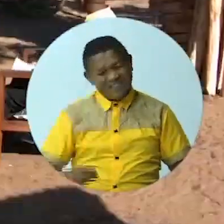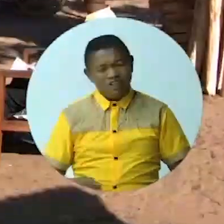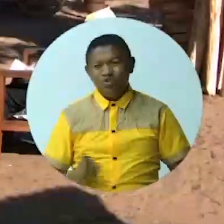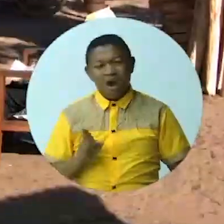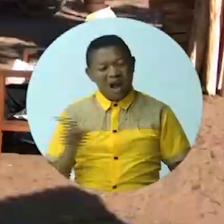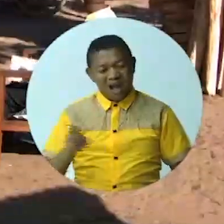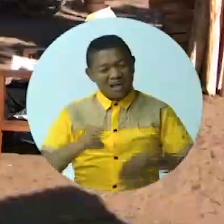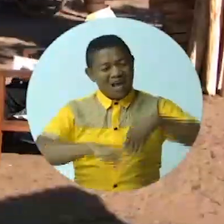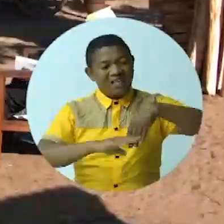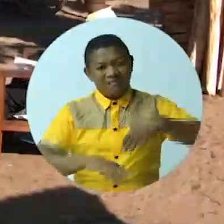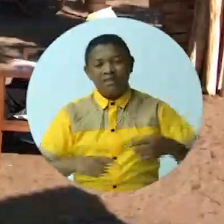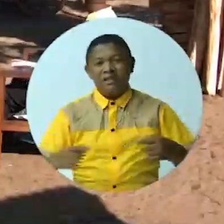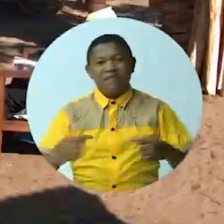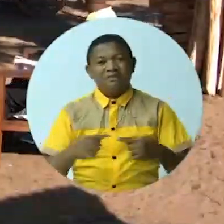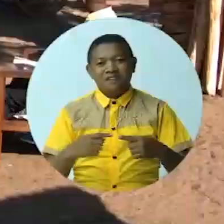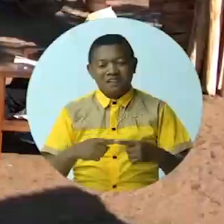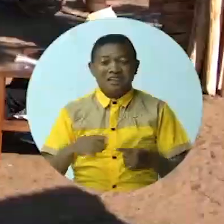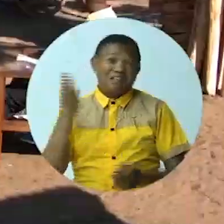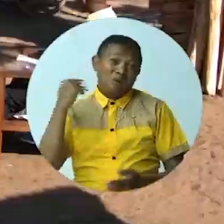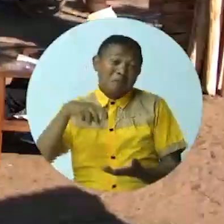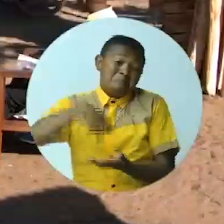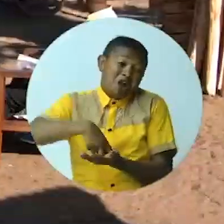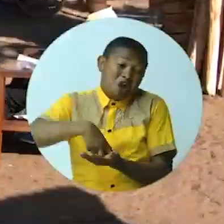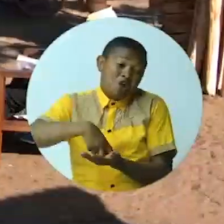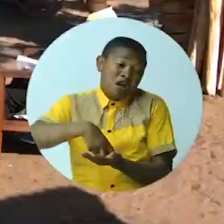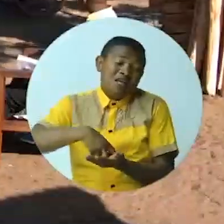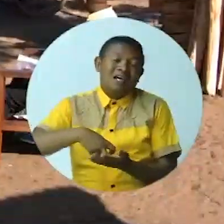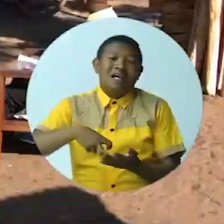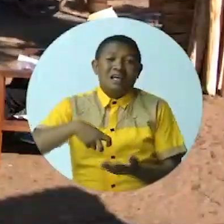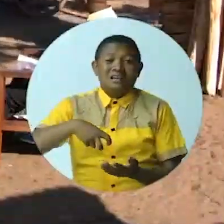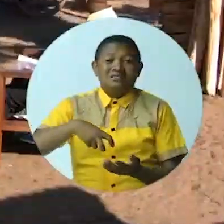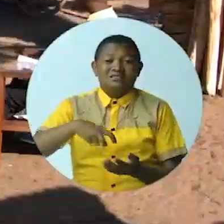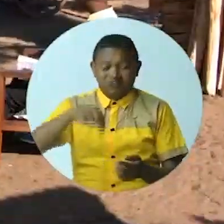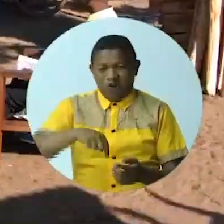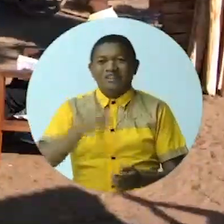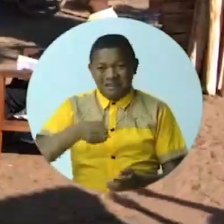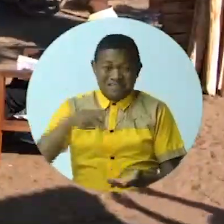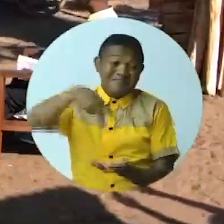ary tsy maintsy mandroso a tsy maintsy tanteraka ny fanabirehetrarehetra apetatsika aty amin'ny faritra atsimo.